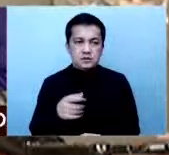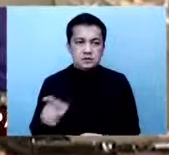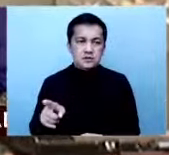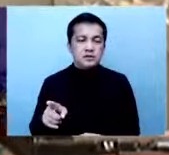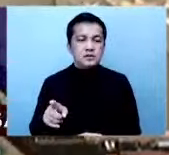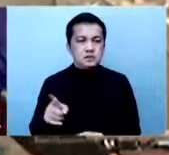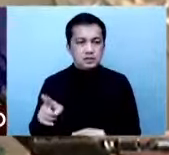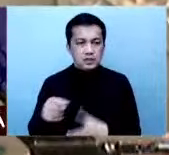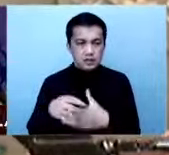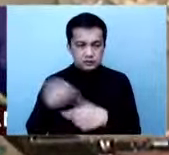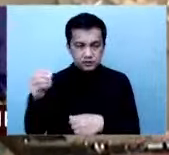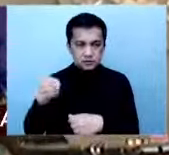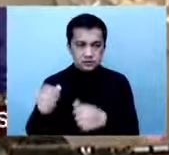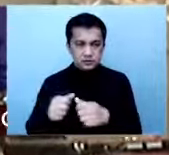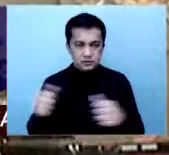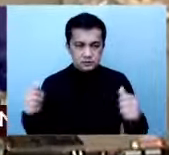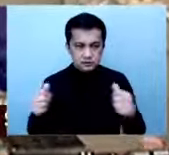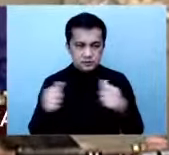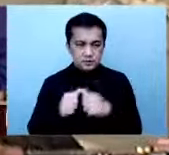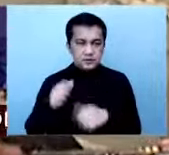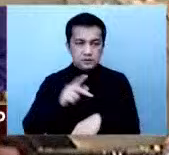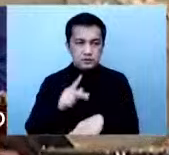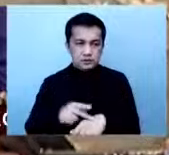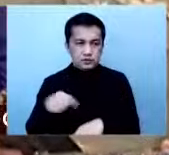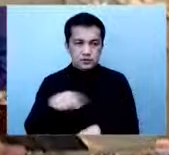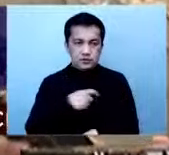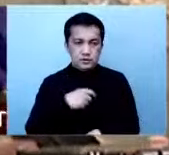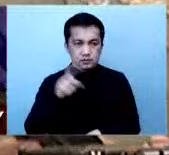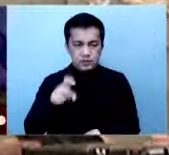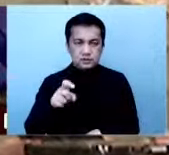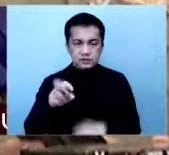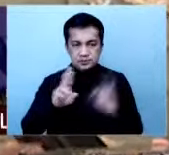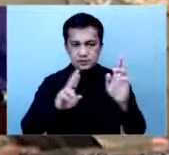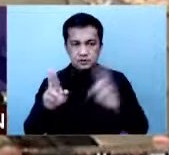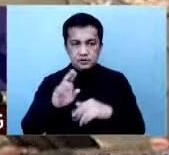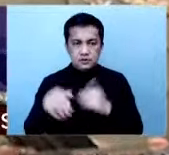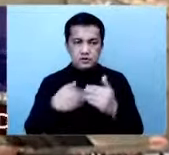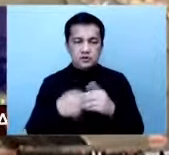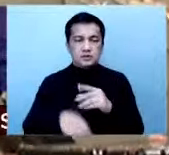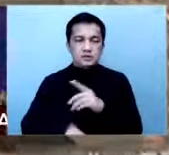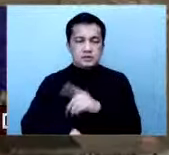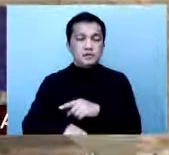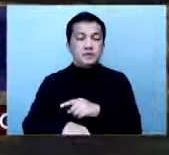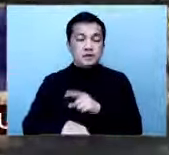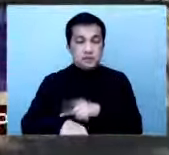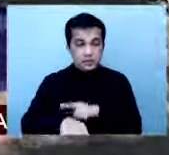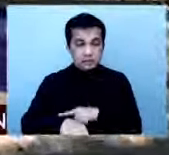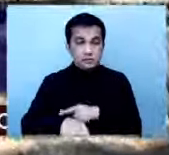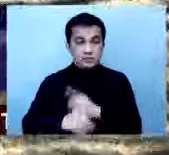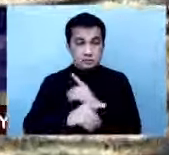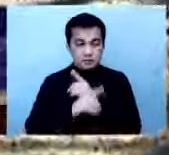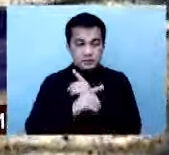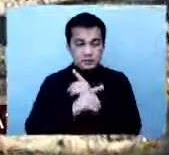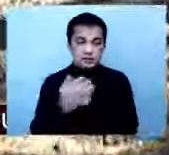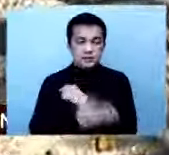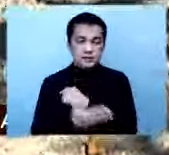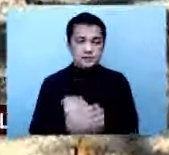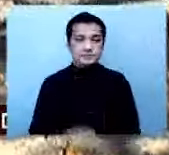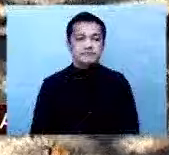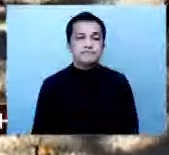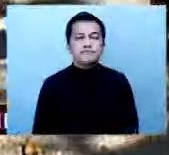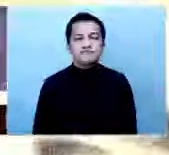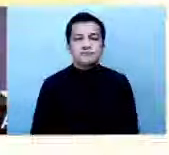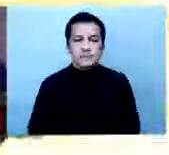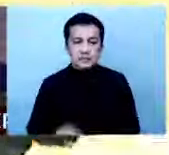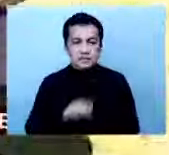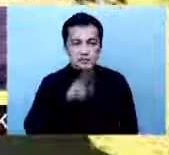external areas of the Philippines We must be ready at all times to defend our motherland pero dismayado si